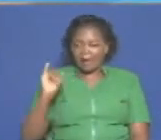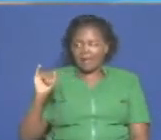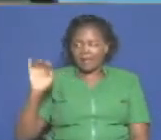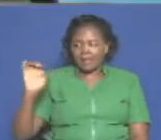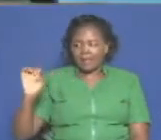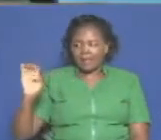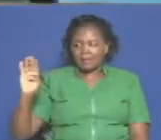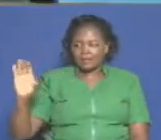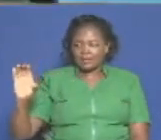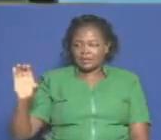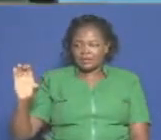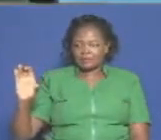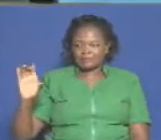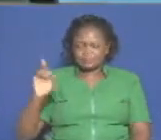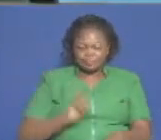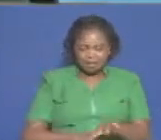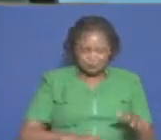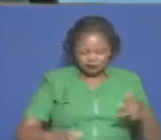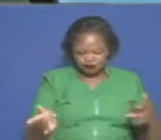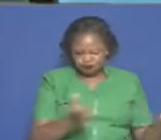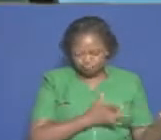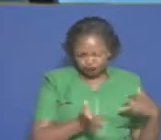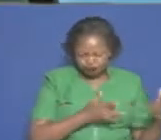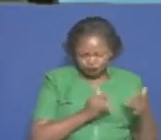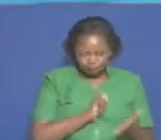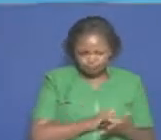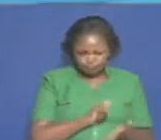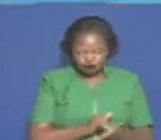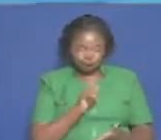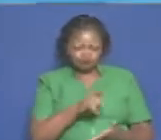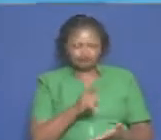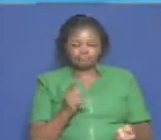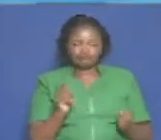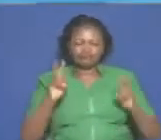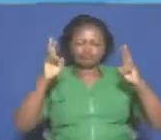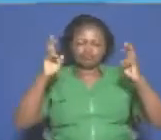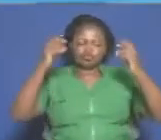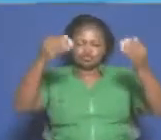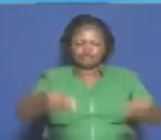IEBC, ukiangalia kwamba mswada huu